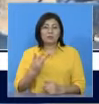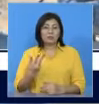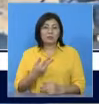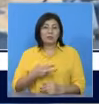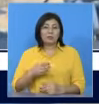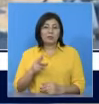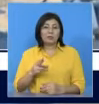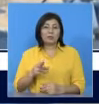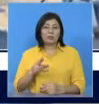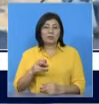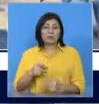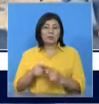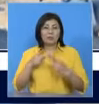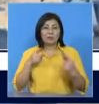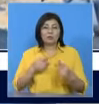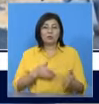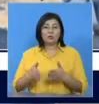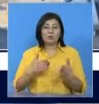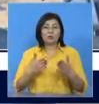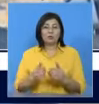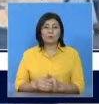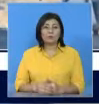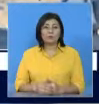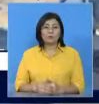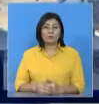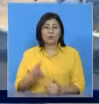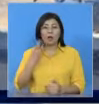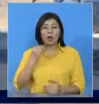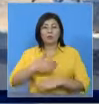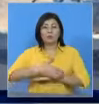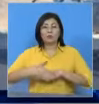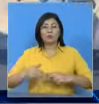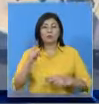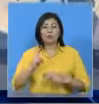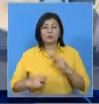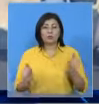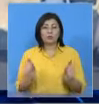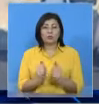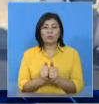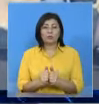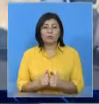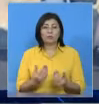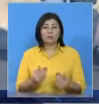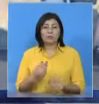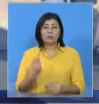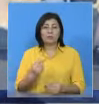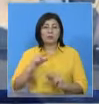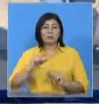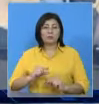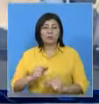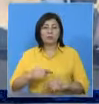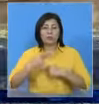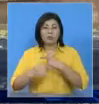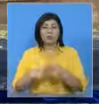қалған 2 километрде 350 метрін Алматы көшесін бітіріп жатырмыз. Пока бір слой, келесі жылы екінші